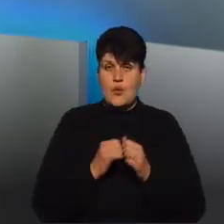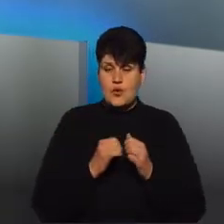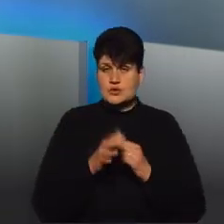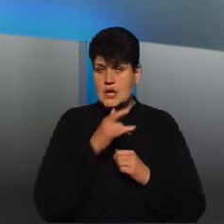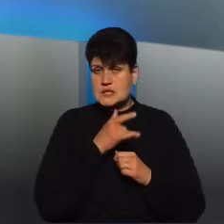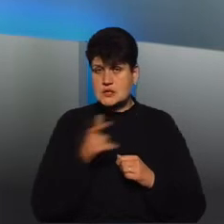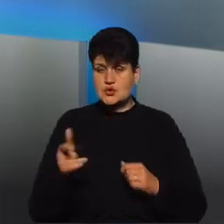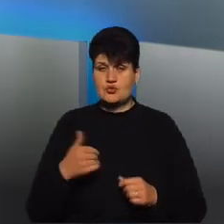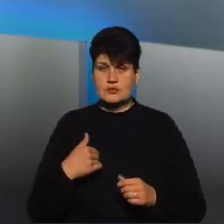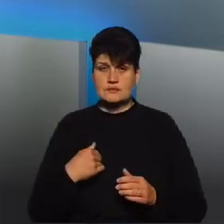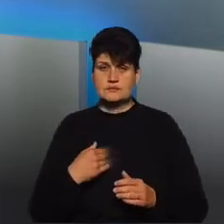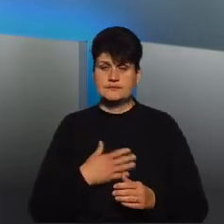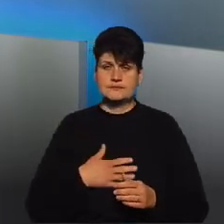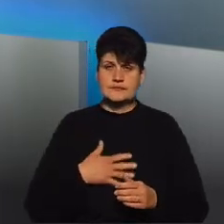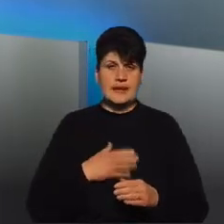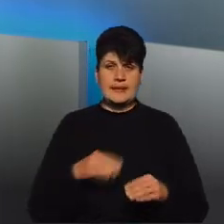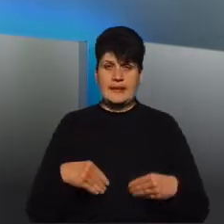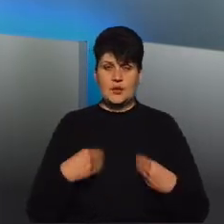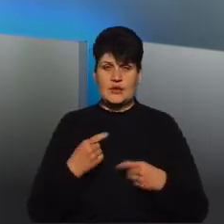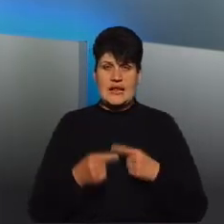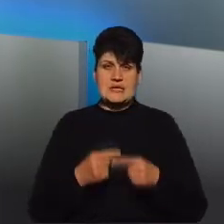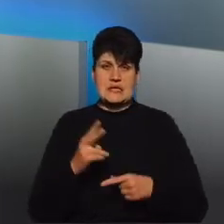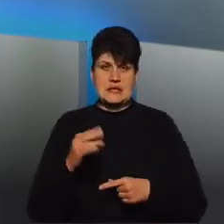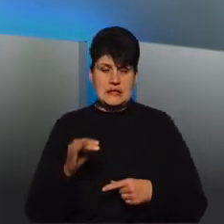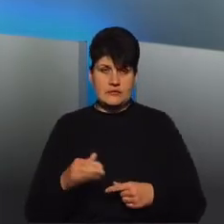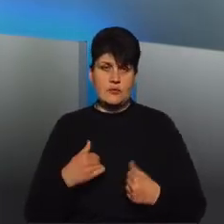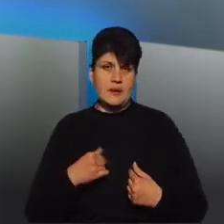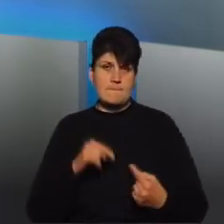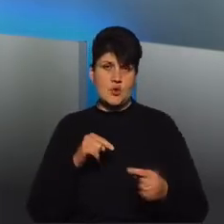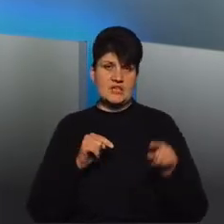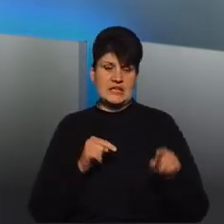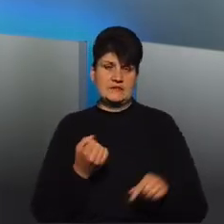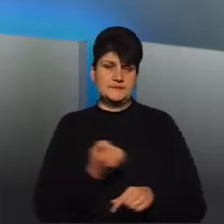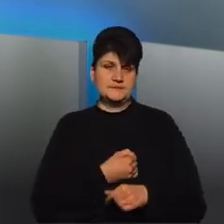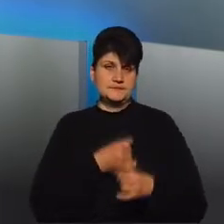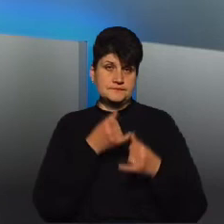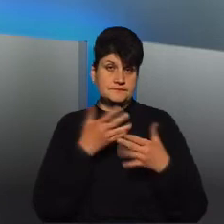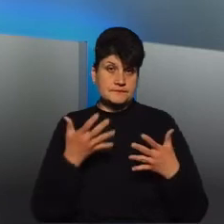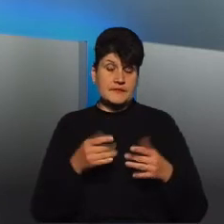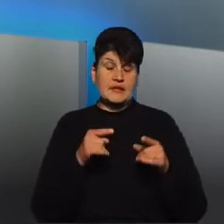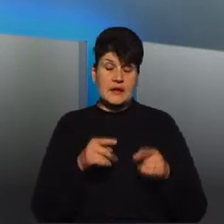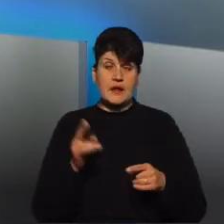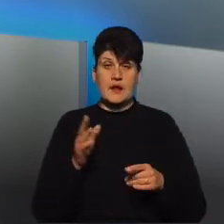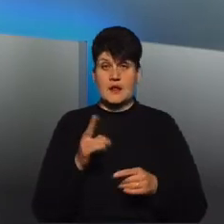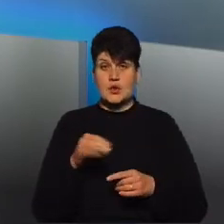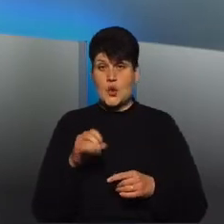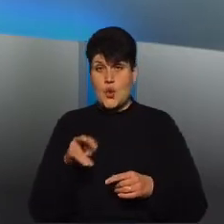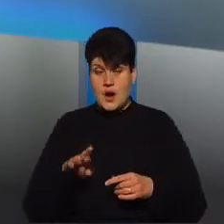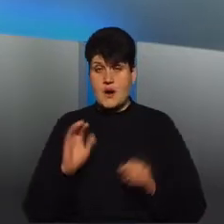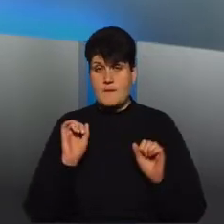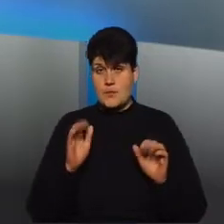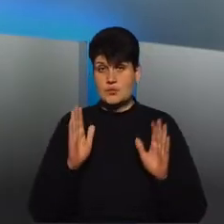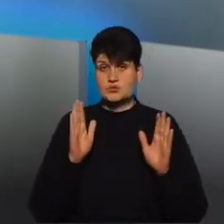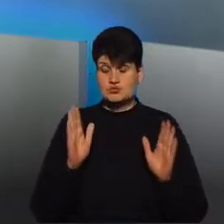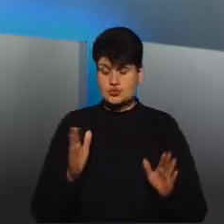але не дають наслідків, то ми ж проти них не вакцинуємося. Така доля може чекати і